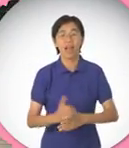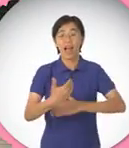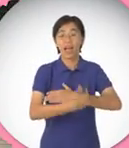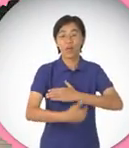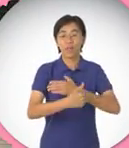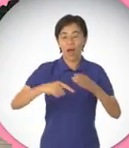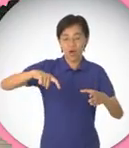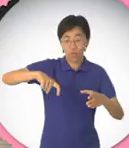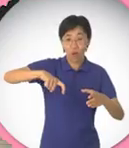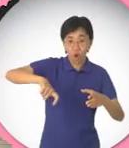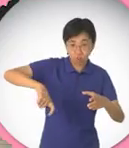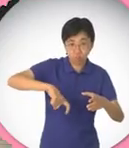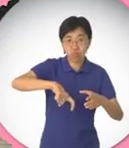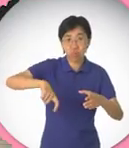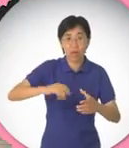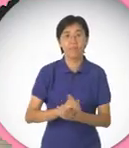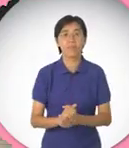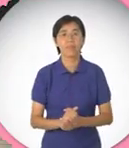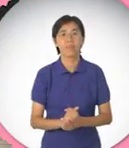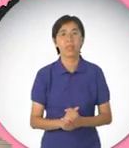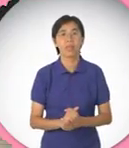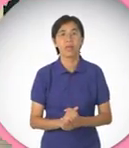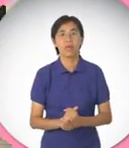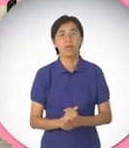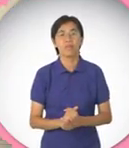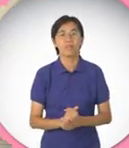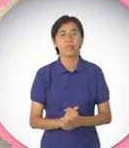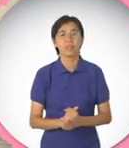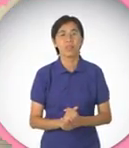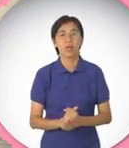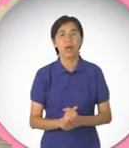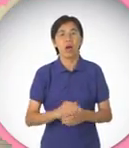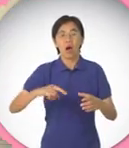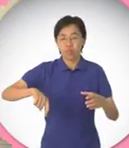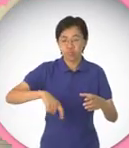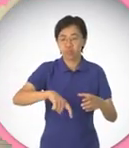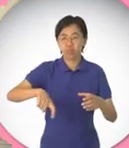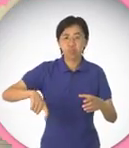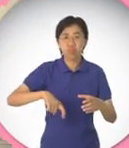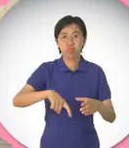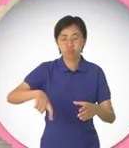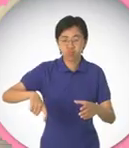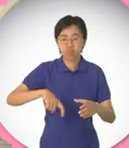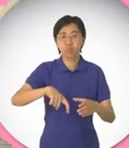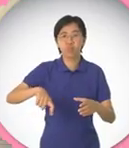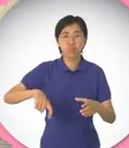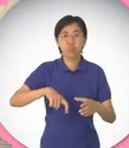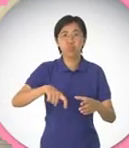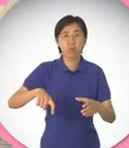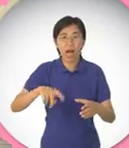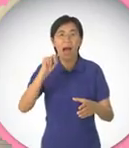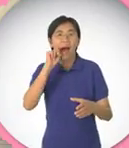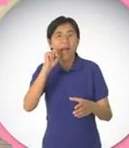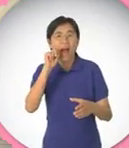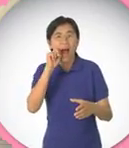นะก็เดินเครื่องไปนิดนึงก่อนนะคะแล้วก็เทน้ำลงไปส่วนเนยขาวเนี่ยเราจะใส่ทีหลังนะ